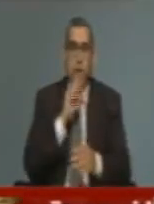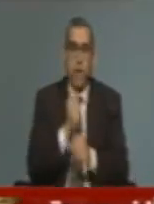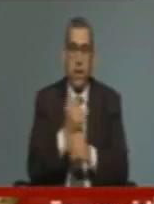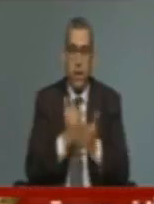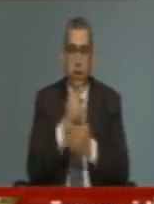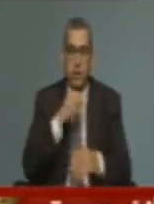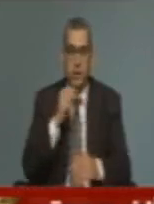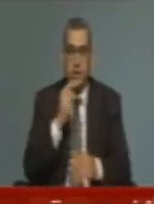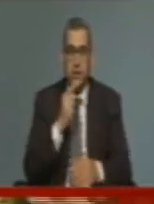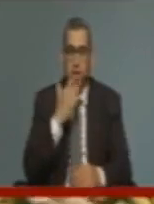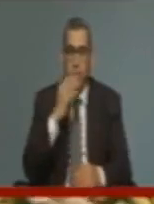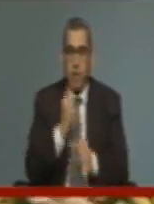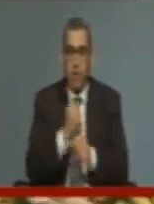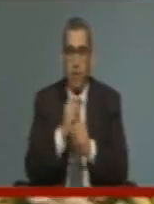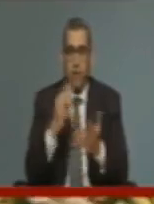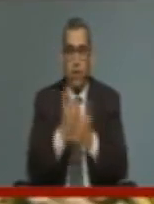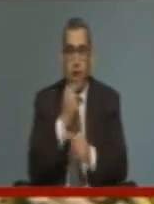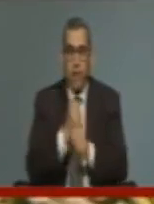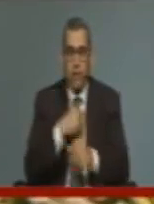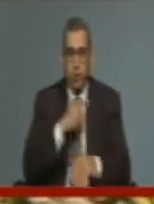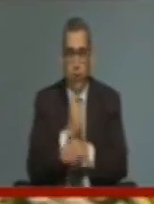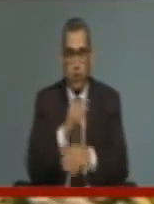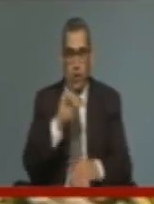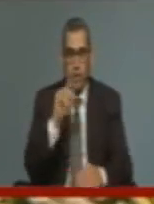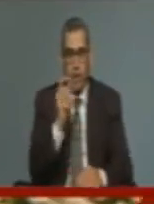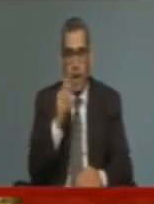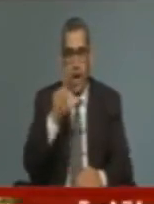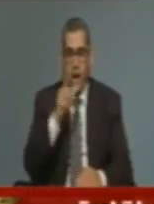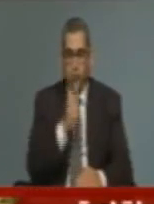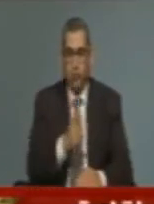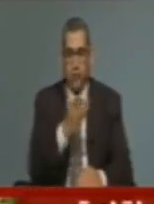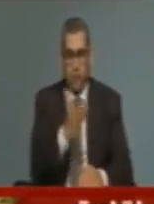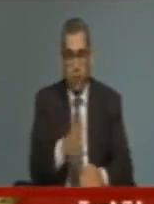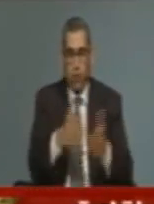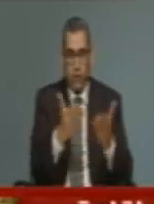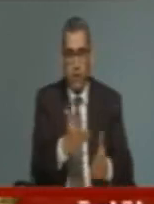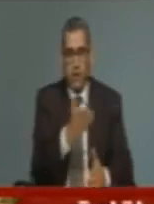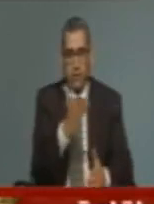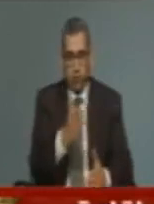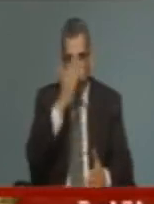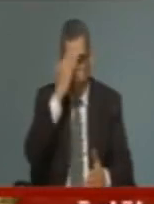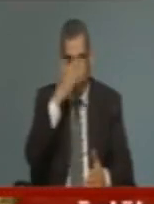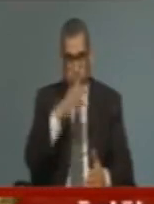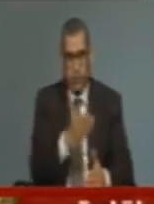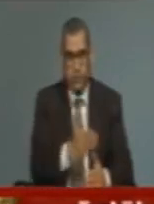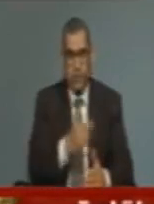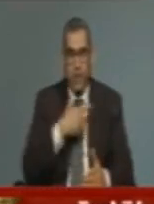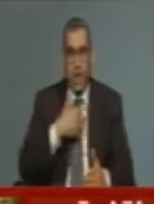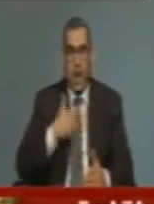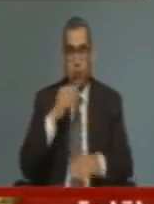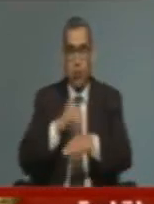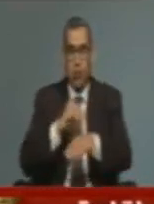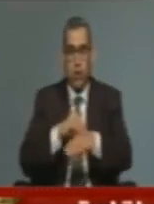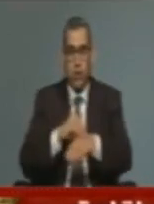طيب يا أستاذة منال فضلي استريحي. فضلي. شكرا. فضلي. أنا عايز أقول حاجة